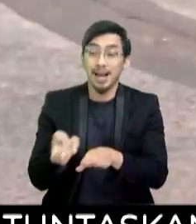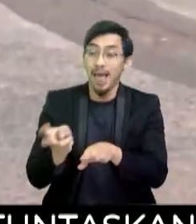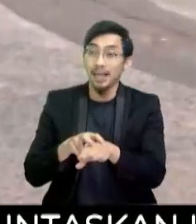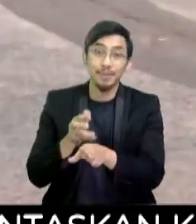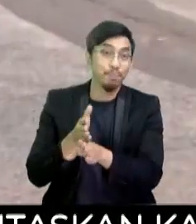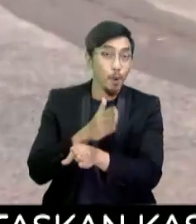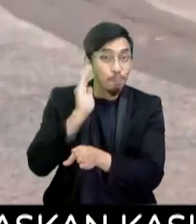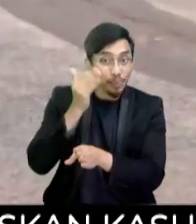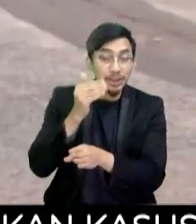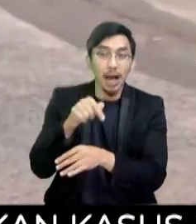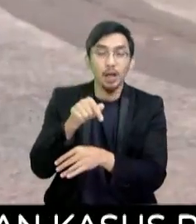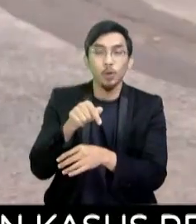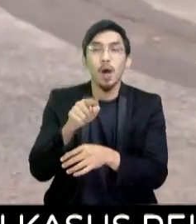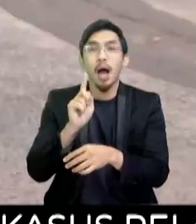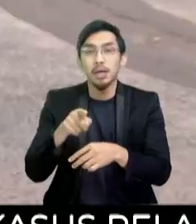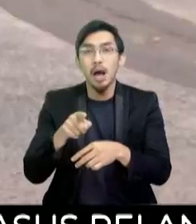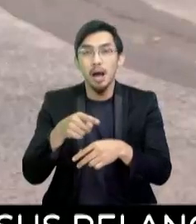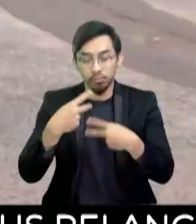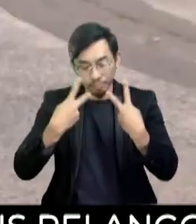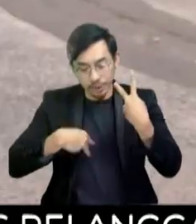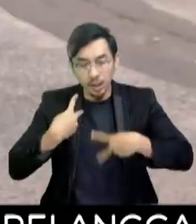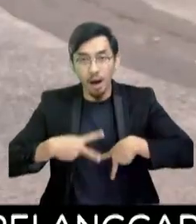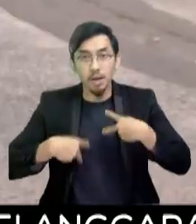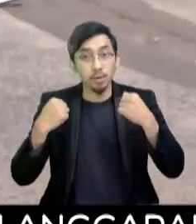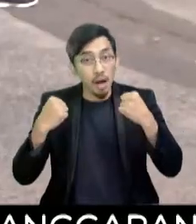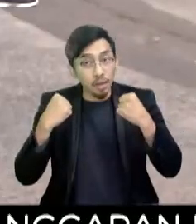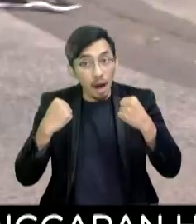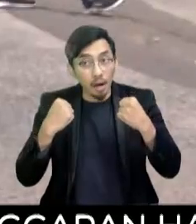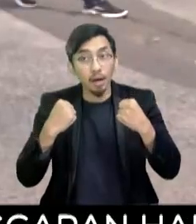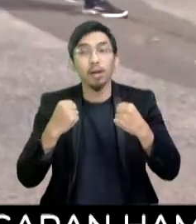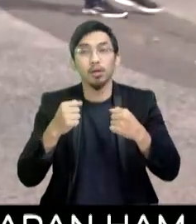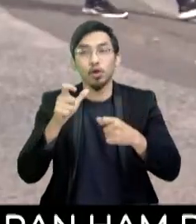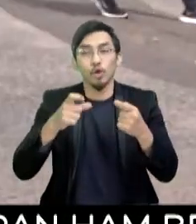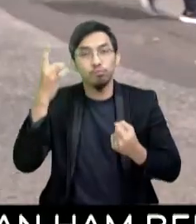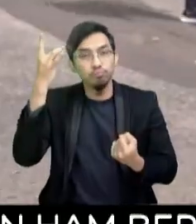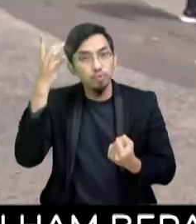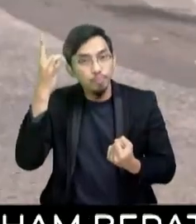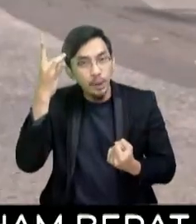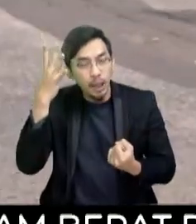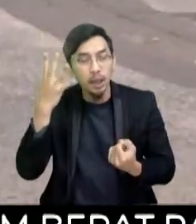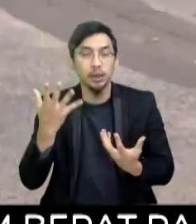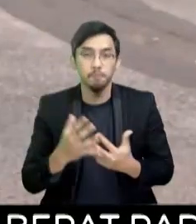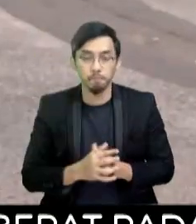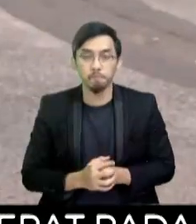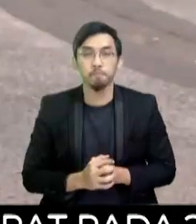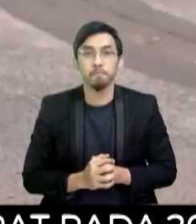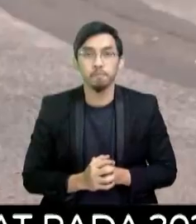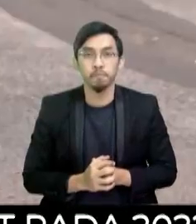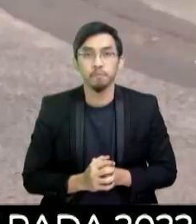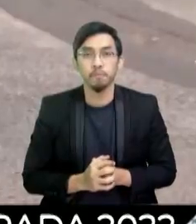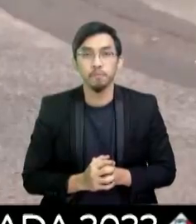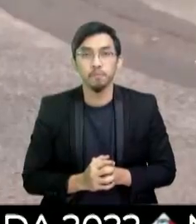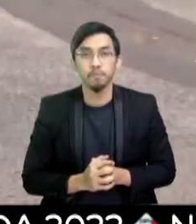juga tes urine bagi setiap pengemudi kendaraan ataupun bus yang akan diberangkatkan dari Jakarta yakni dan baris Edi Nugroho masturiyah